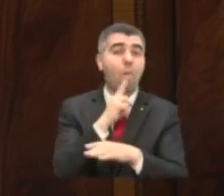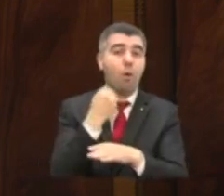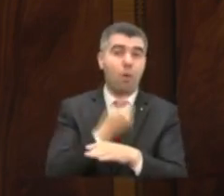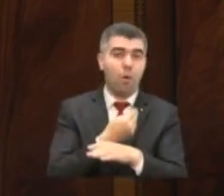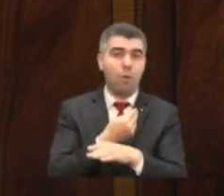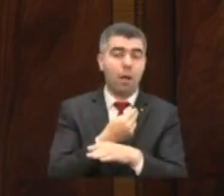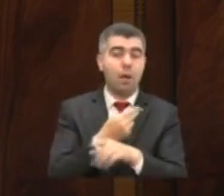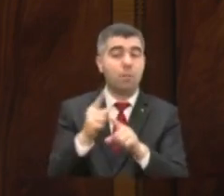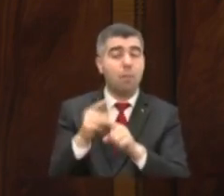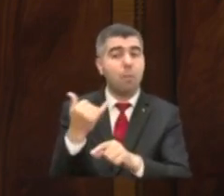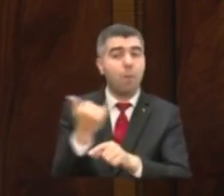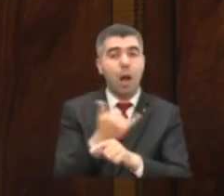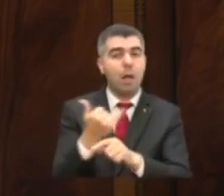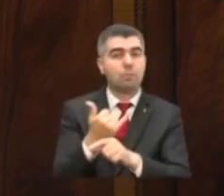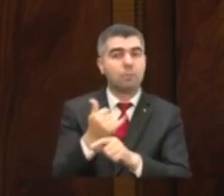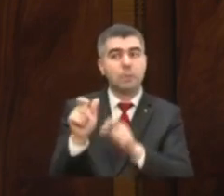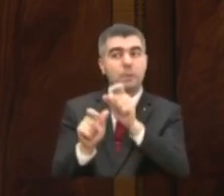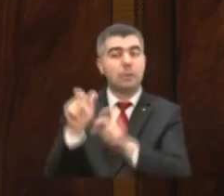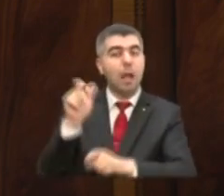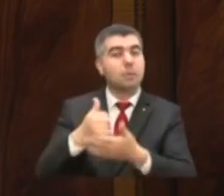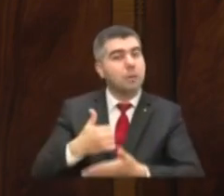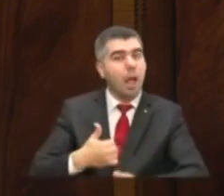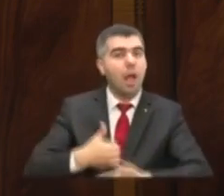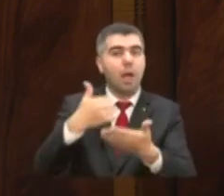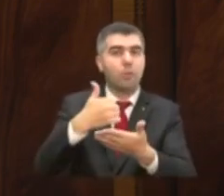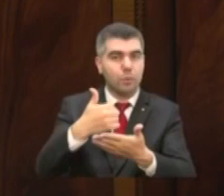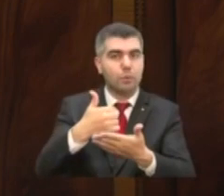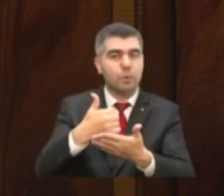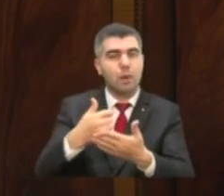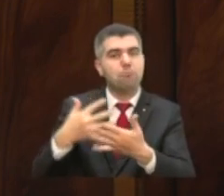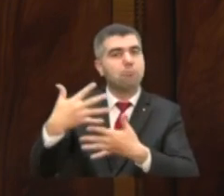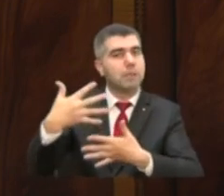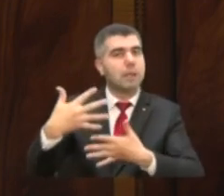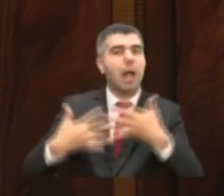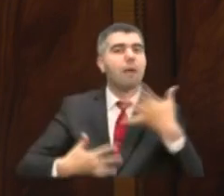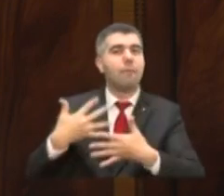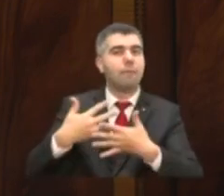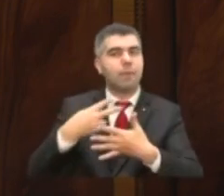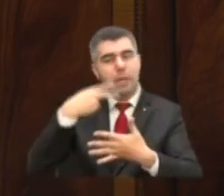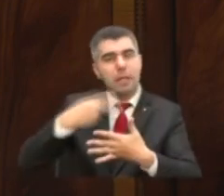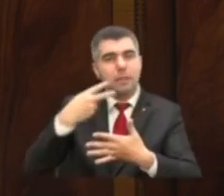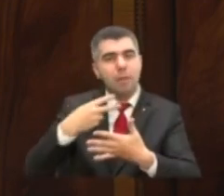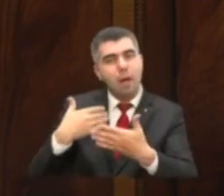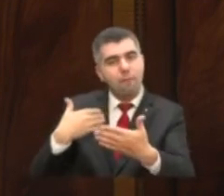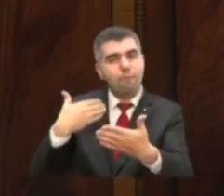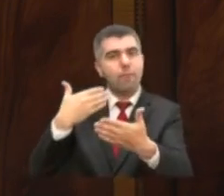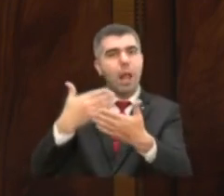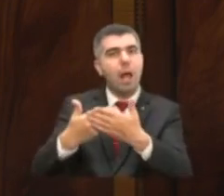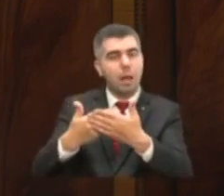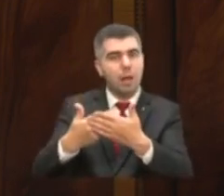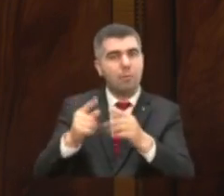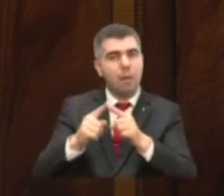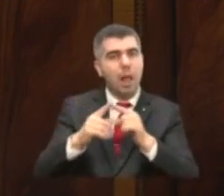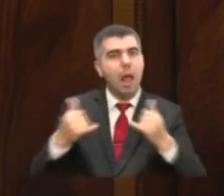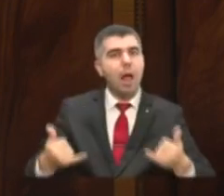نوليها اهتماما خاصا، وذلك في العديد من الخطاب سواء وكان آخرها خطاب